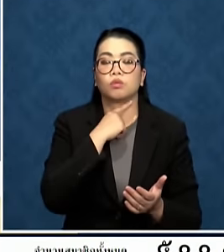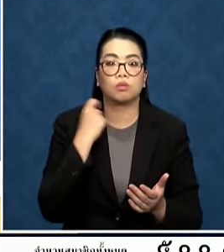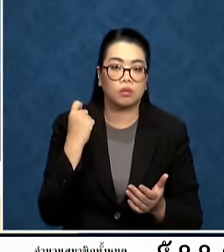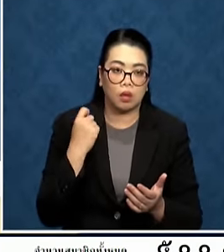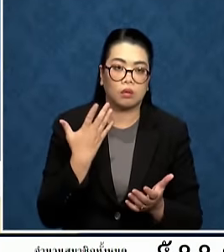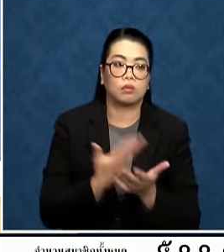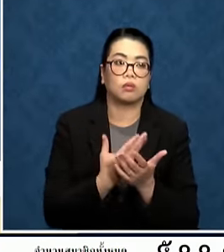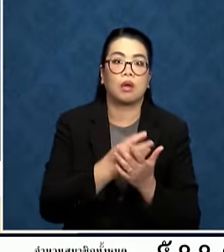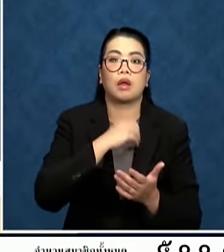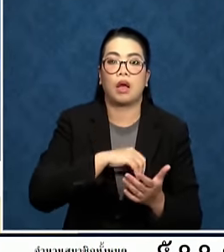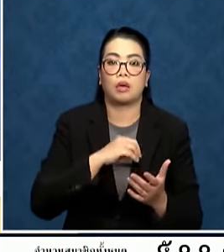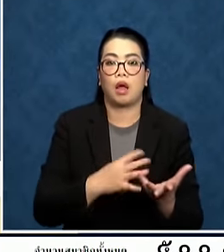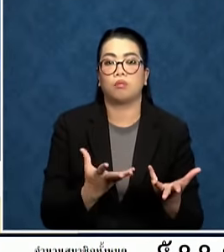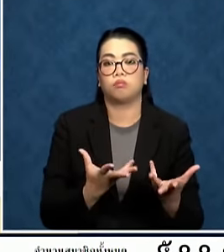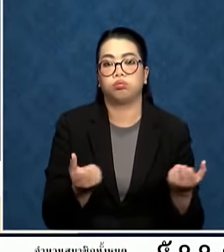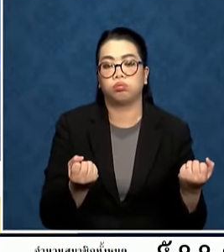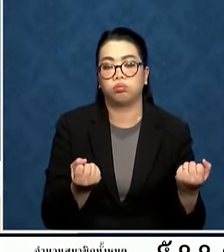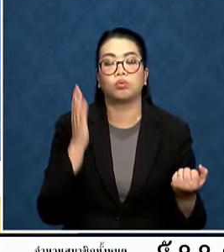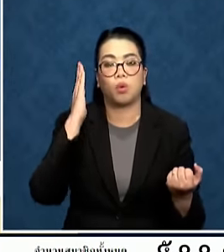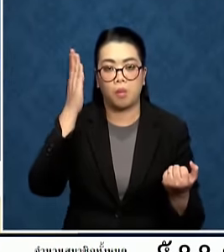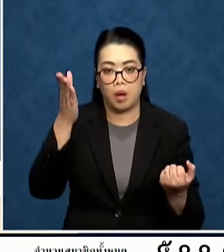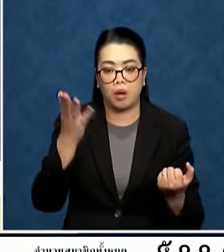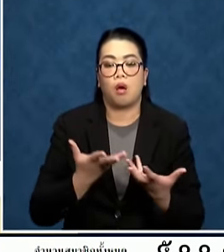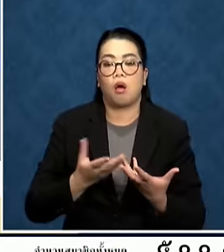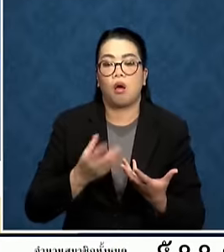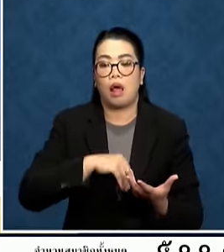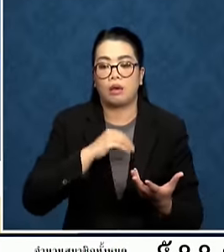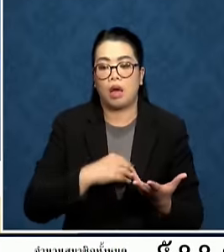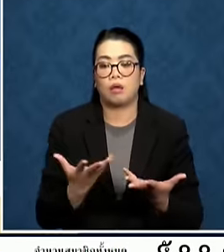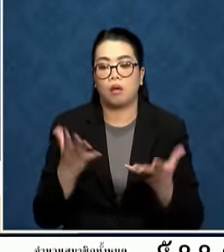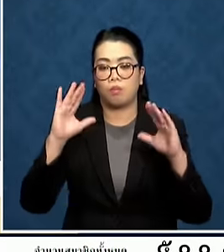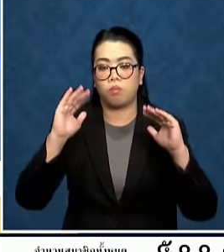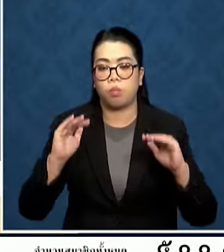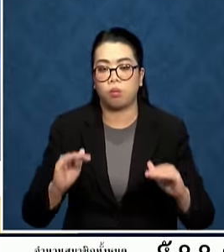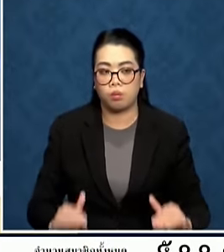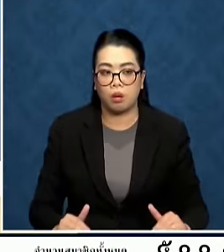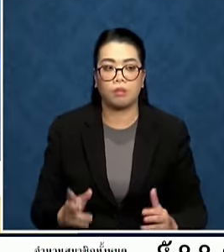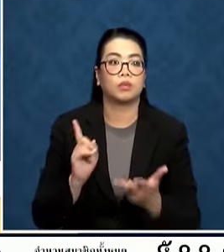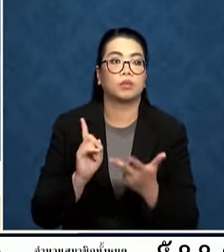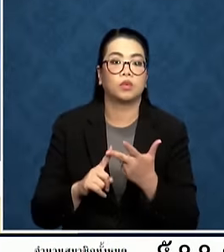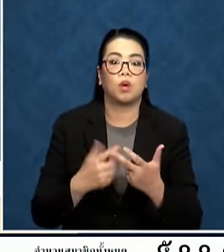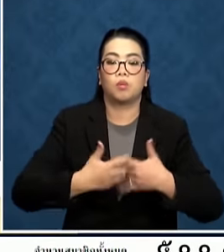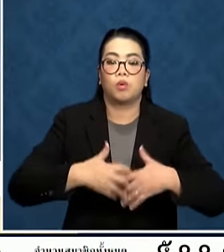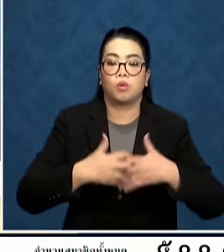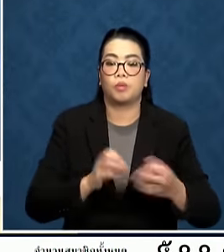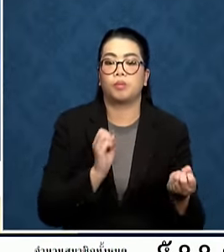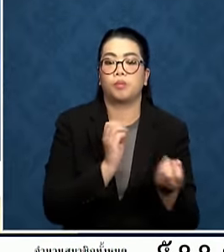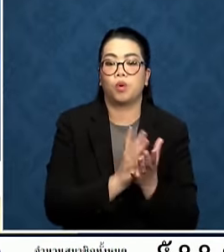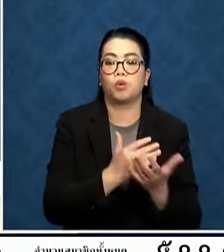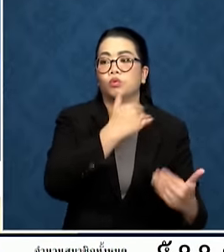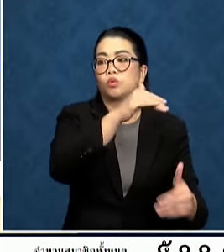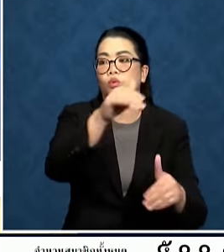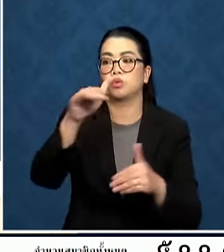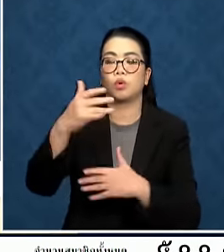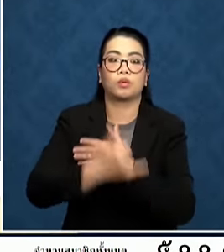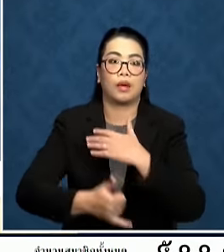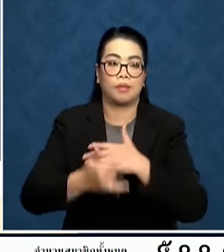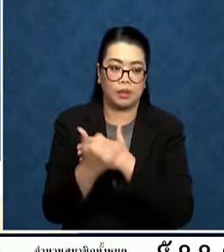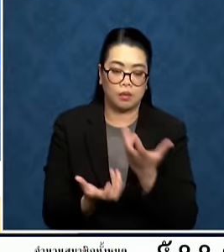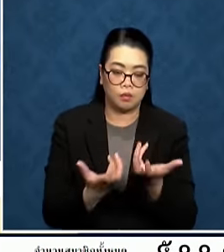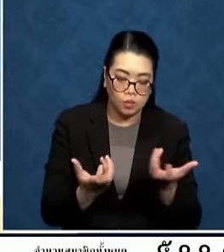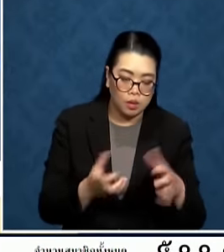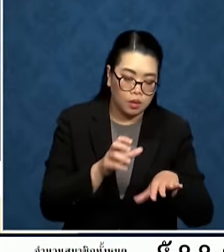อันนี้เกิดขึ้นจริงและอนาคตจะเกิดขึ้นอีก 2ครับผู้ผลิตชิ้นส่วนรถยนต์ได้รับผลกระทบซึ่งกระทบแน่ๆเพราะอย่าง